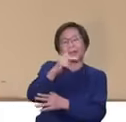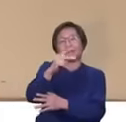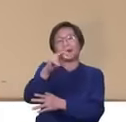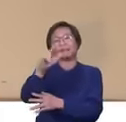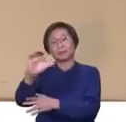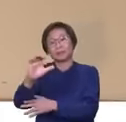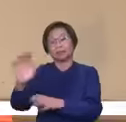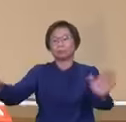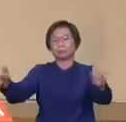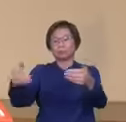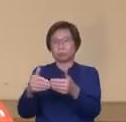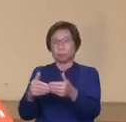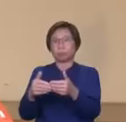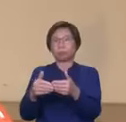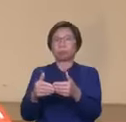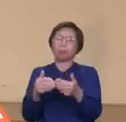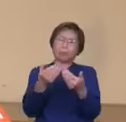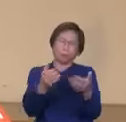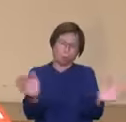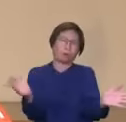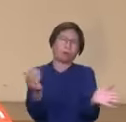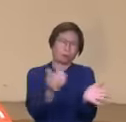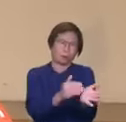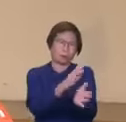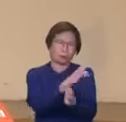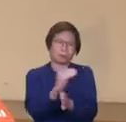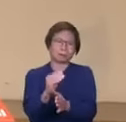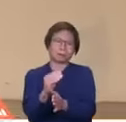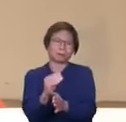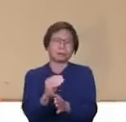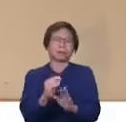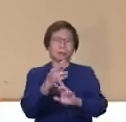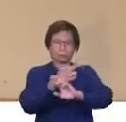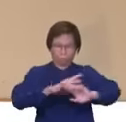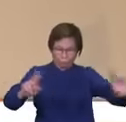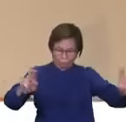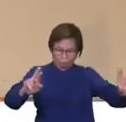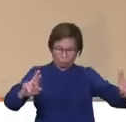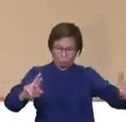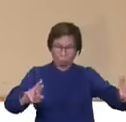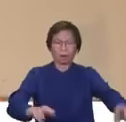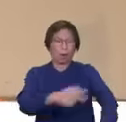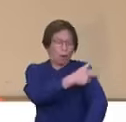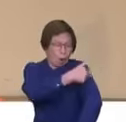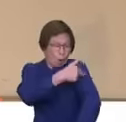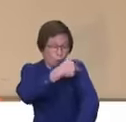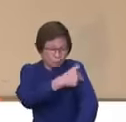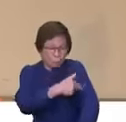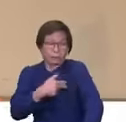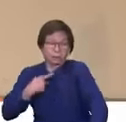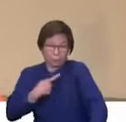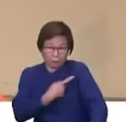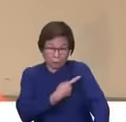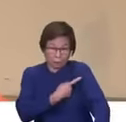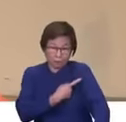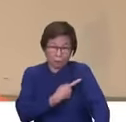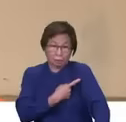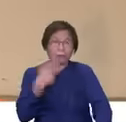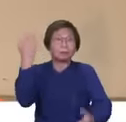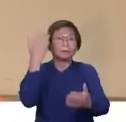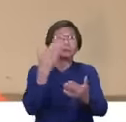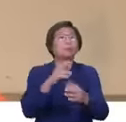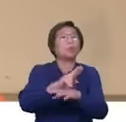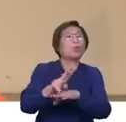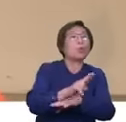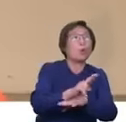kita buka lele dan ada Pulau standby neh dan facility Hospital kita ada dohwa sampai kepada